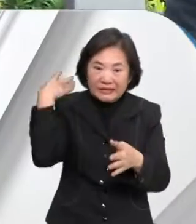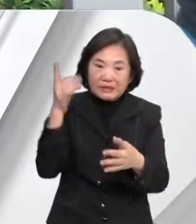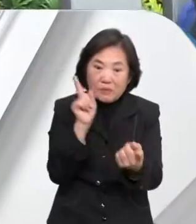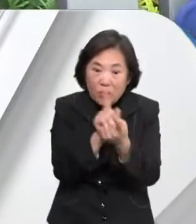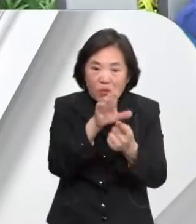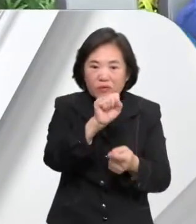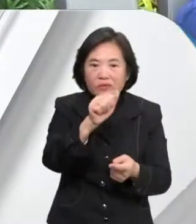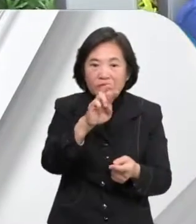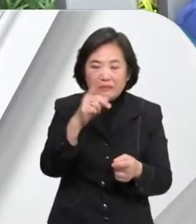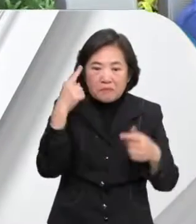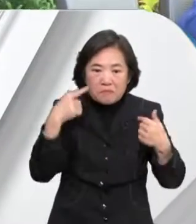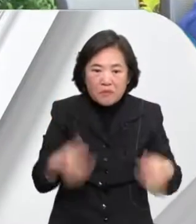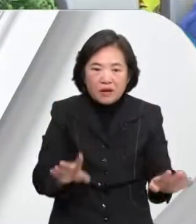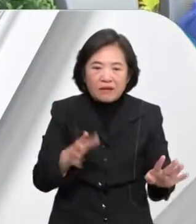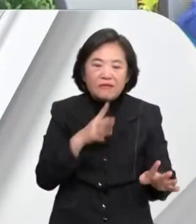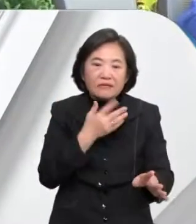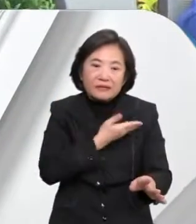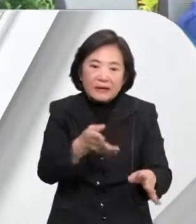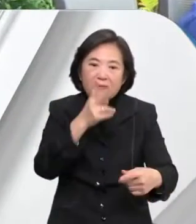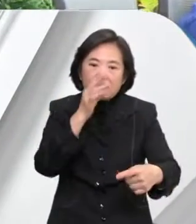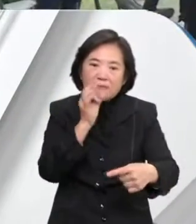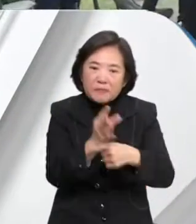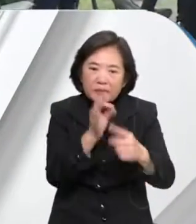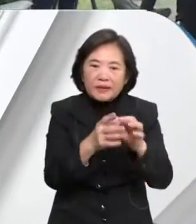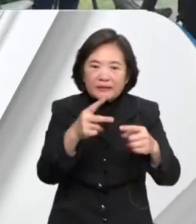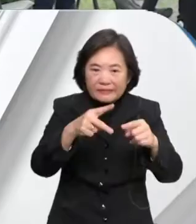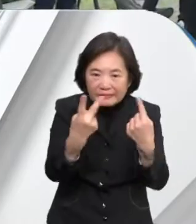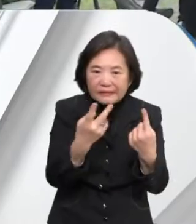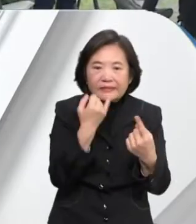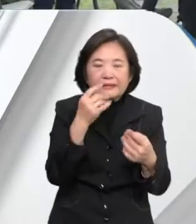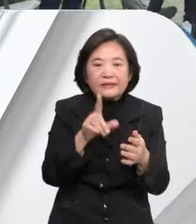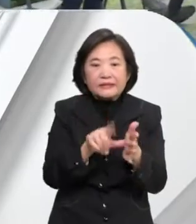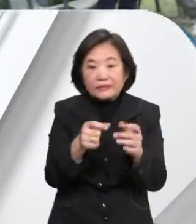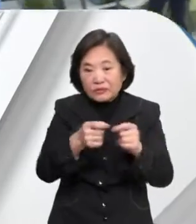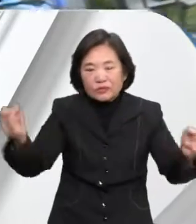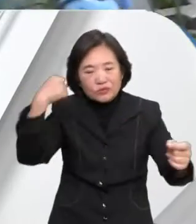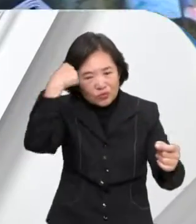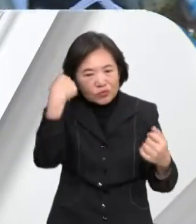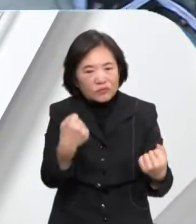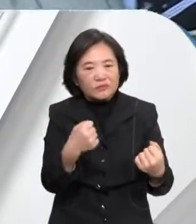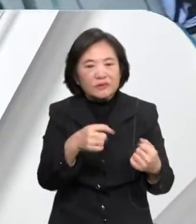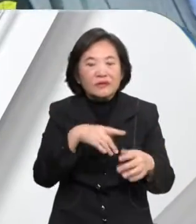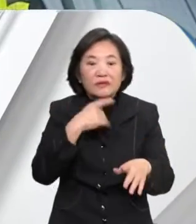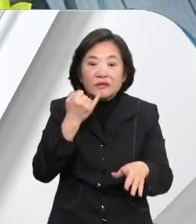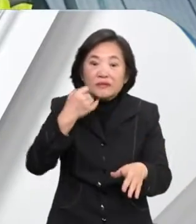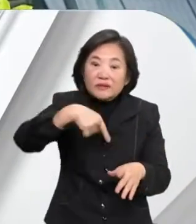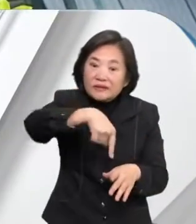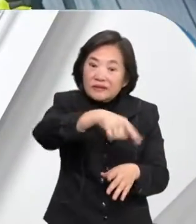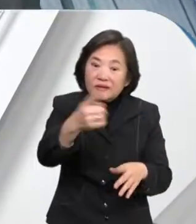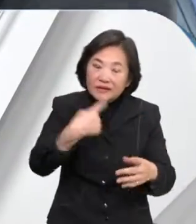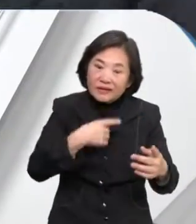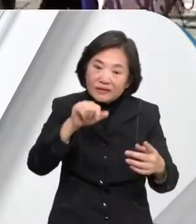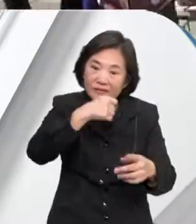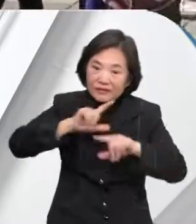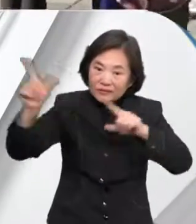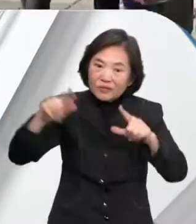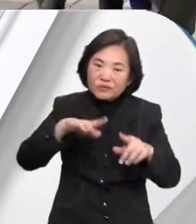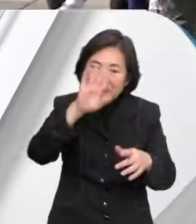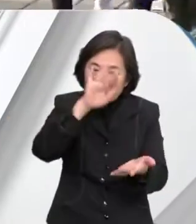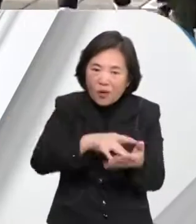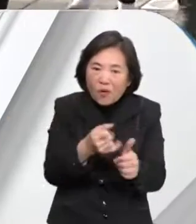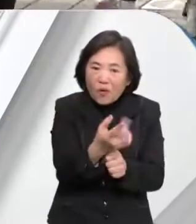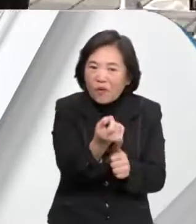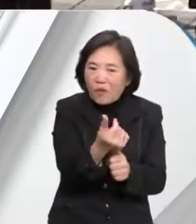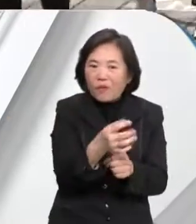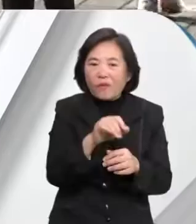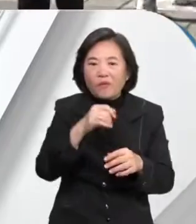的经验，推出最大大量在游费的长处方案，鼓励沿下到疫情无限改速度影响的台东。台东县